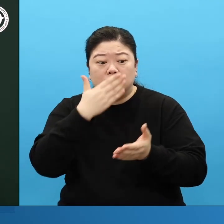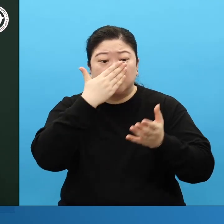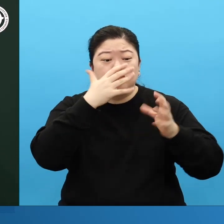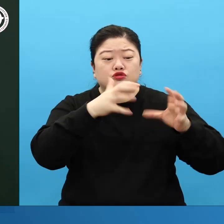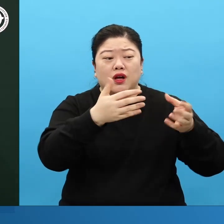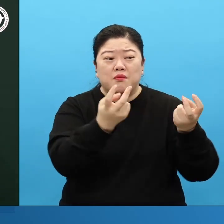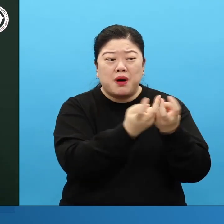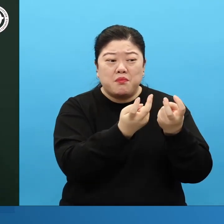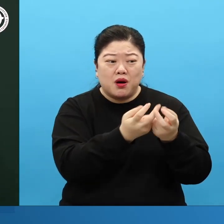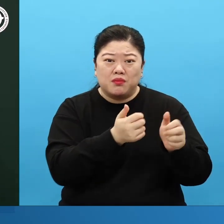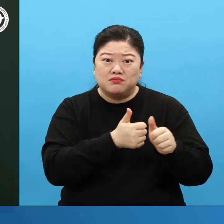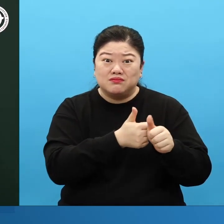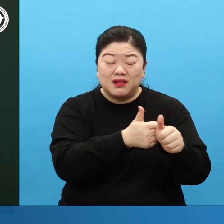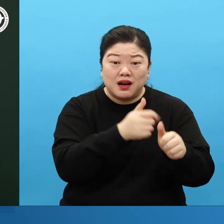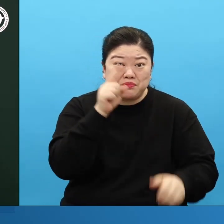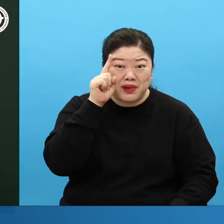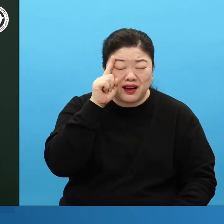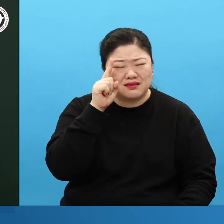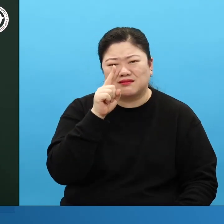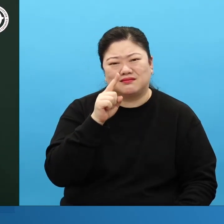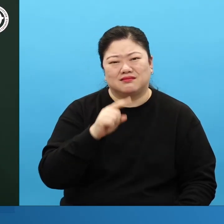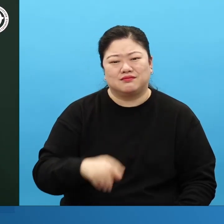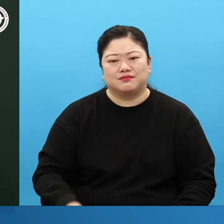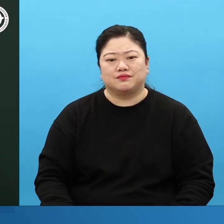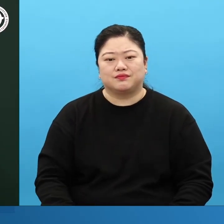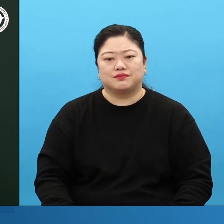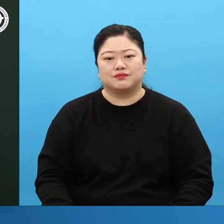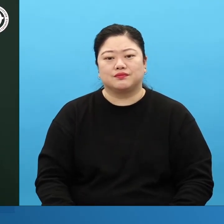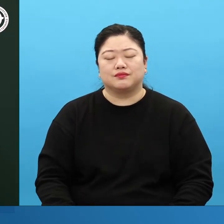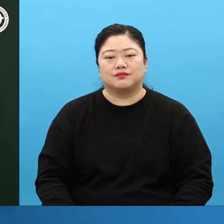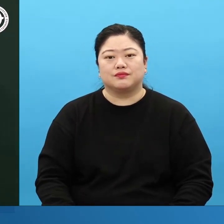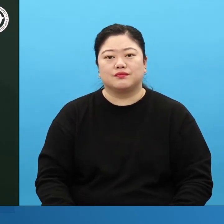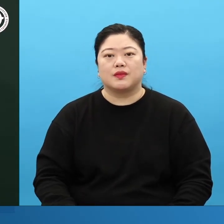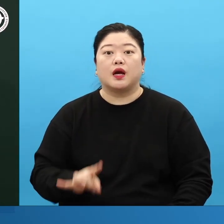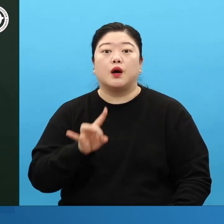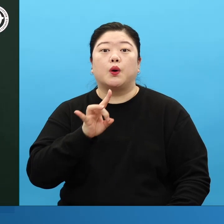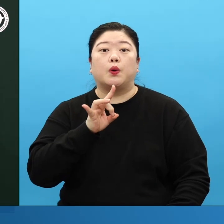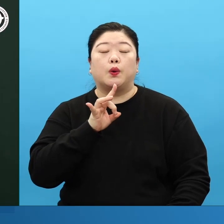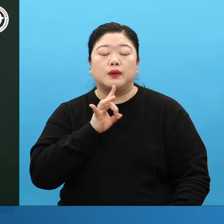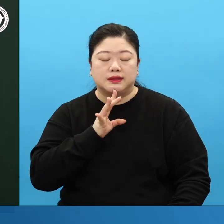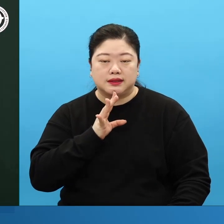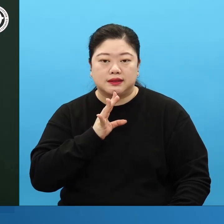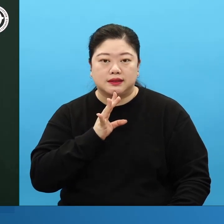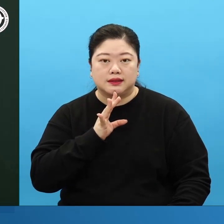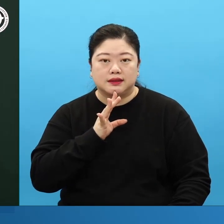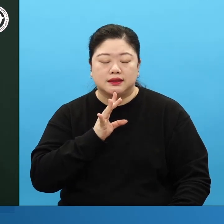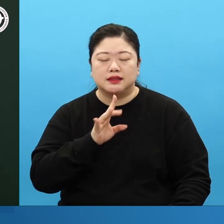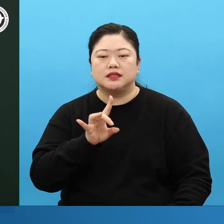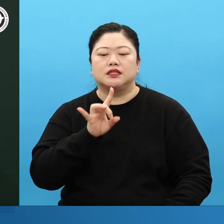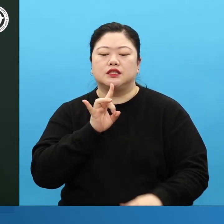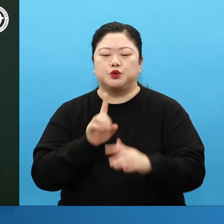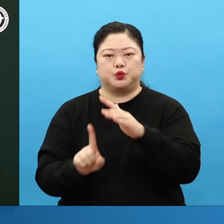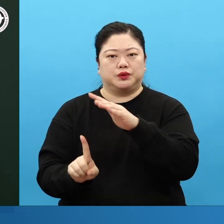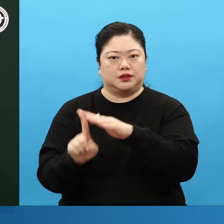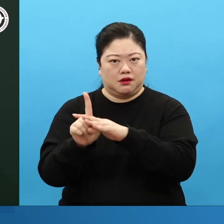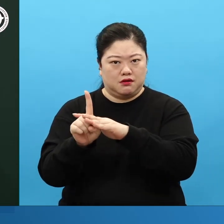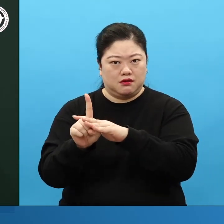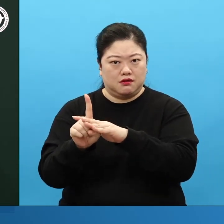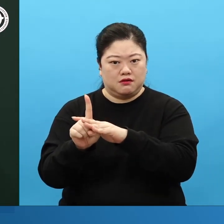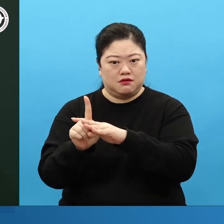맞지만 틀린 겁니다. Lo de los judíos es todo correcto, pero es incorrecto también. 유일성, Lo único.